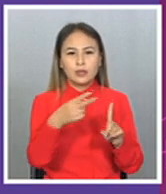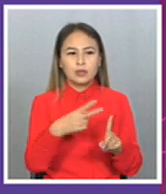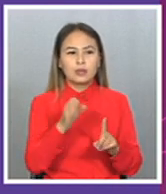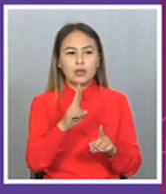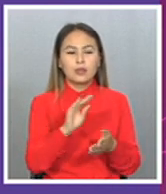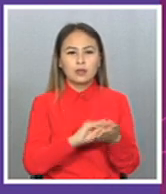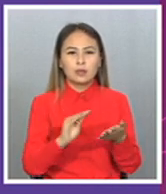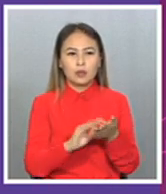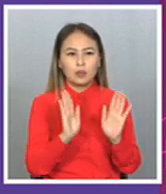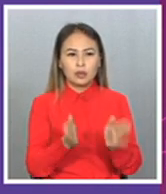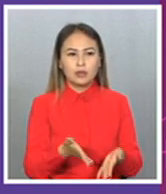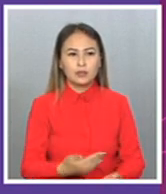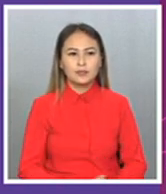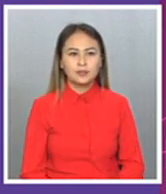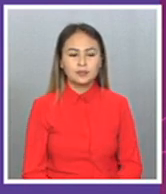деп ойлайсыңдар?